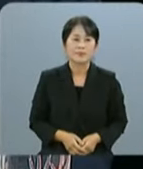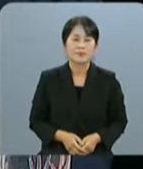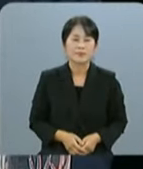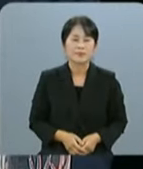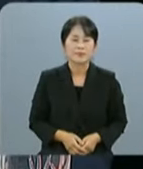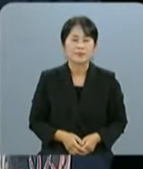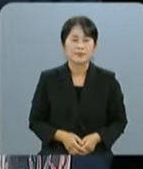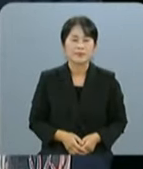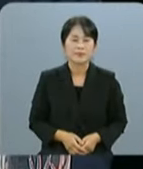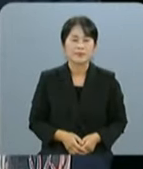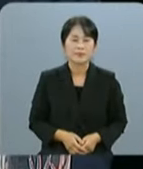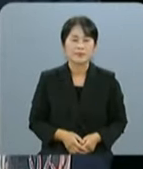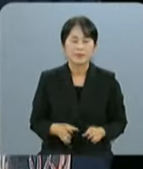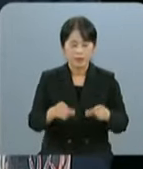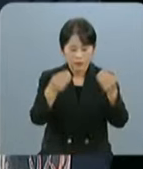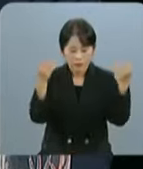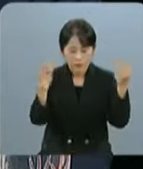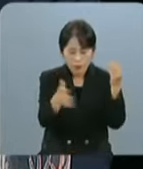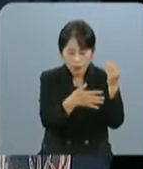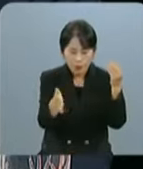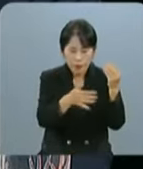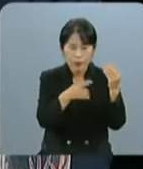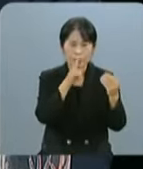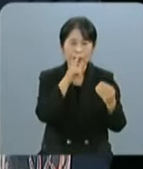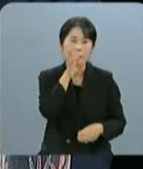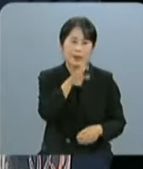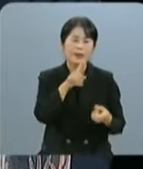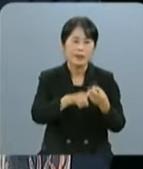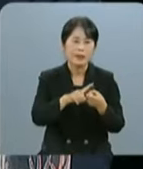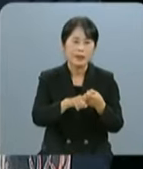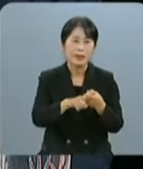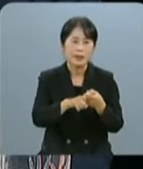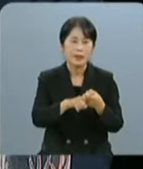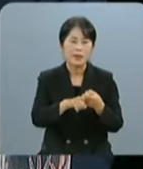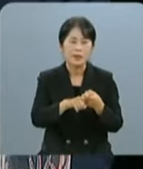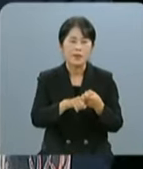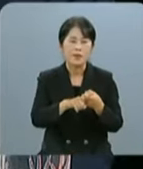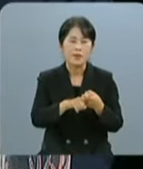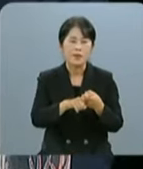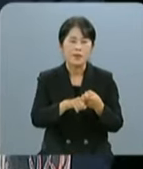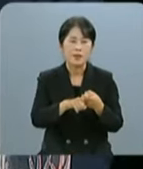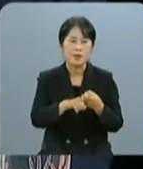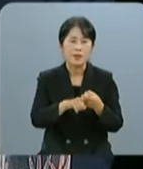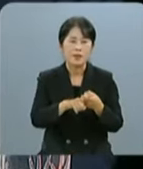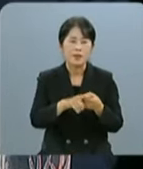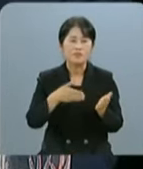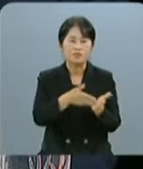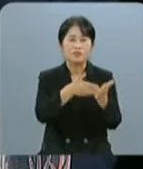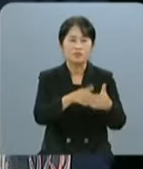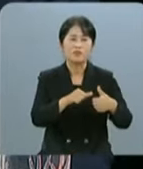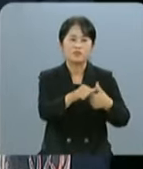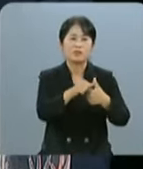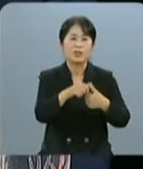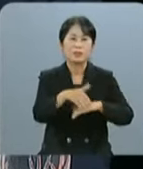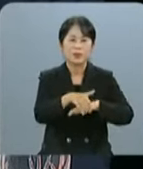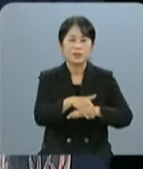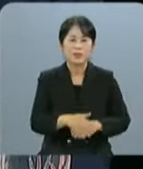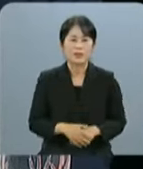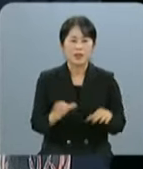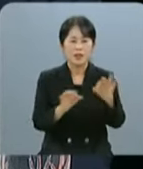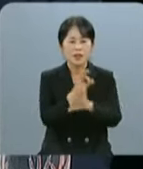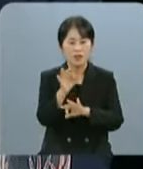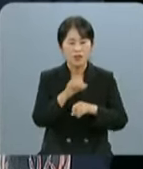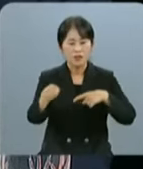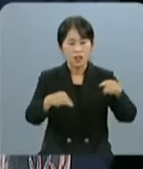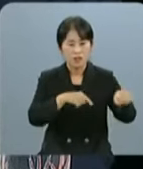허무한 것인지 말이 안 되는 것인지 거기에 대해서 집중적으로 다룰 생각입니다. 경제정책 토론 붙으면